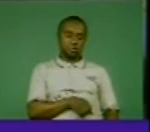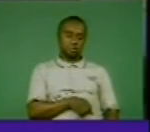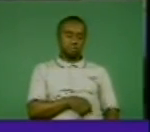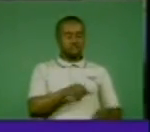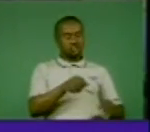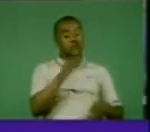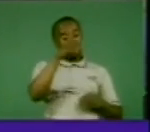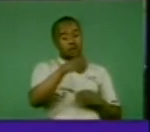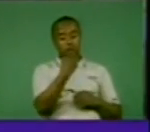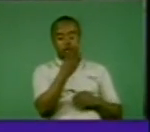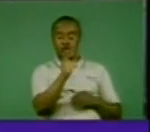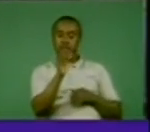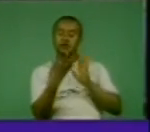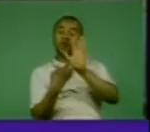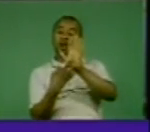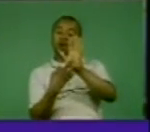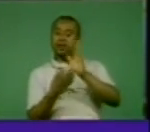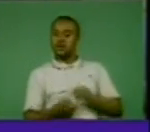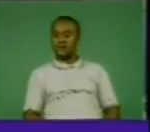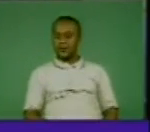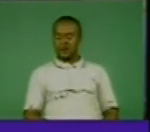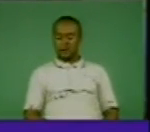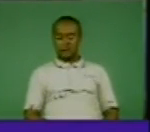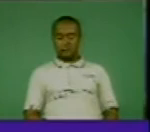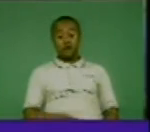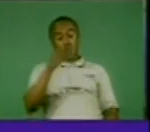108. Kura za hapana